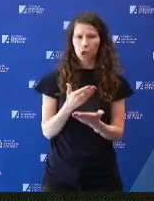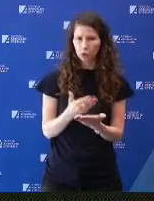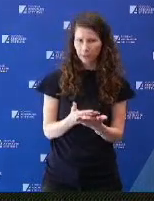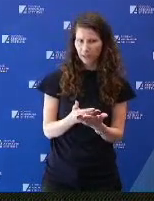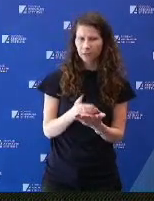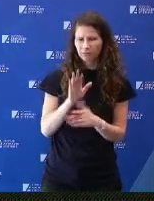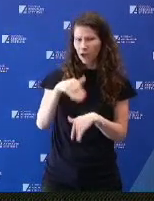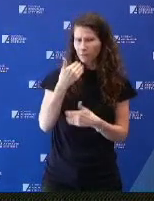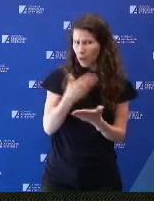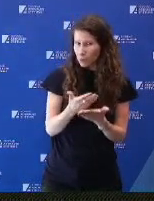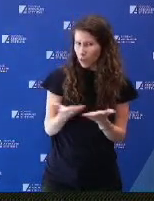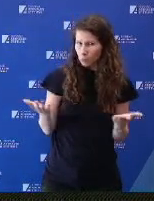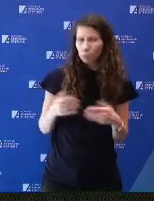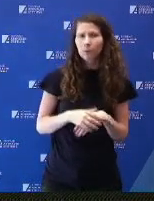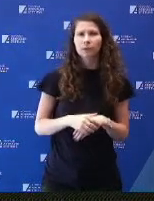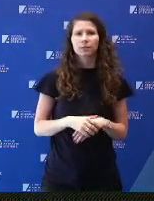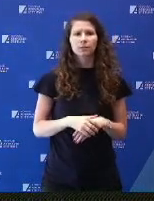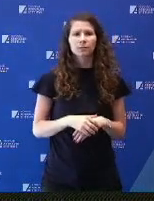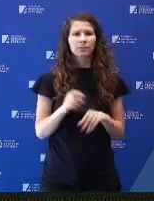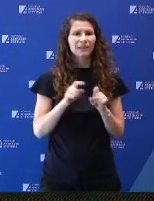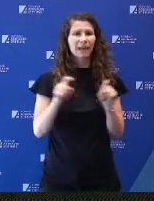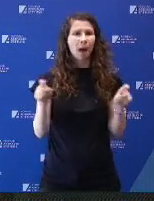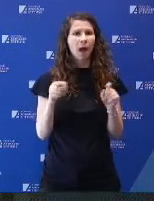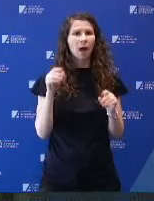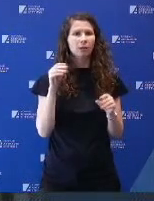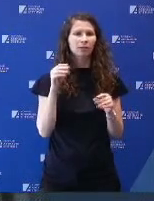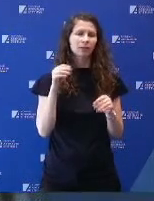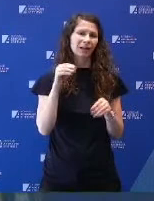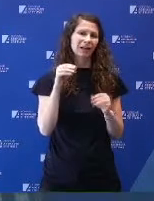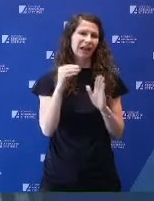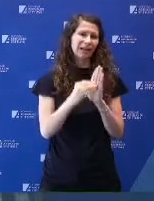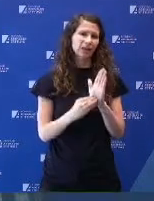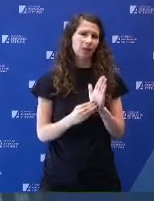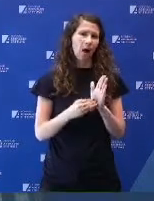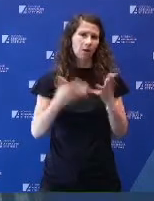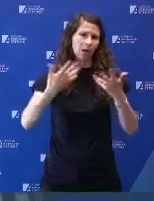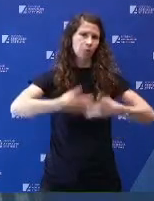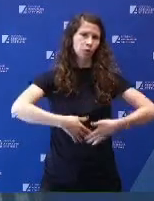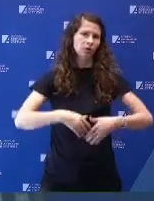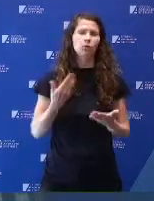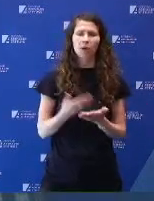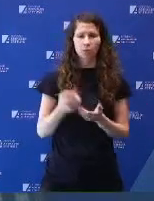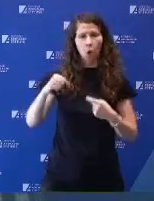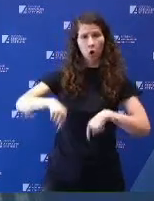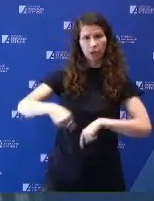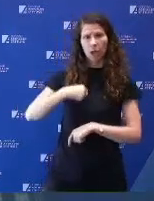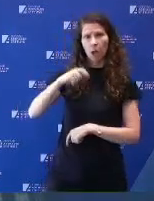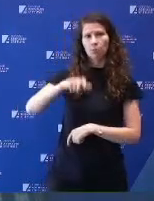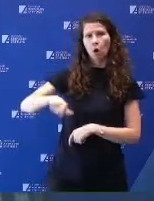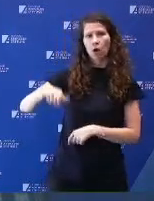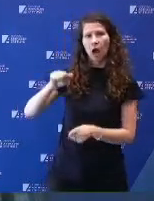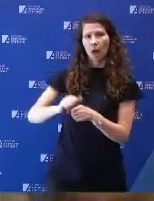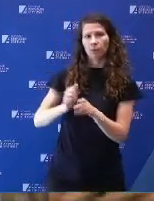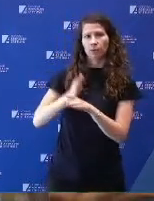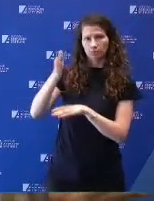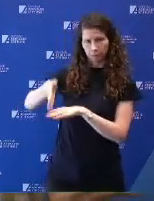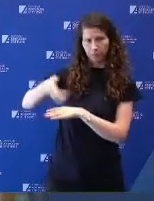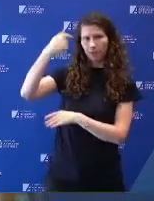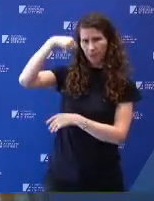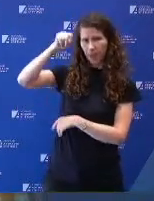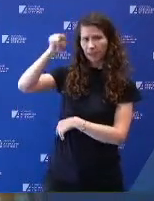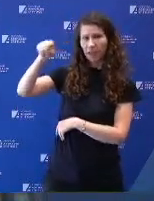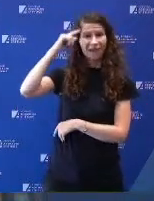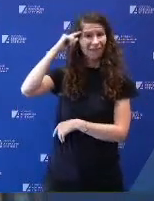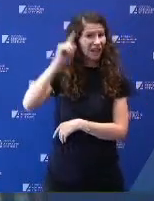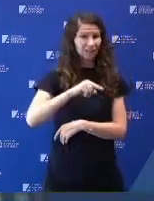bringen, das Thema Registerharmonisierung. Ja? Also wenn ich jetzt heute zum Bürgeramt gehe in Berlin, dann weiß das ja nicht, was das Jugendamt